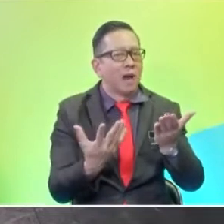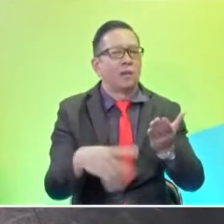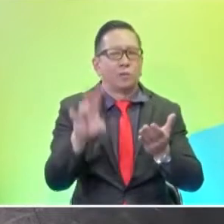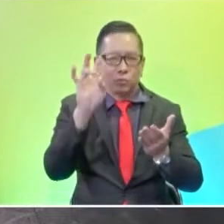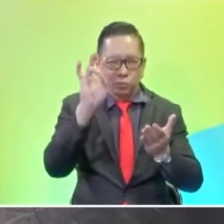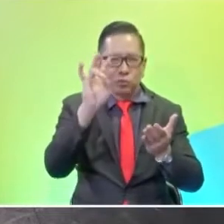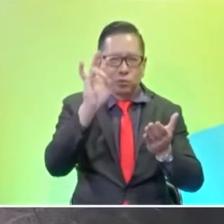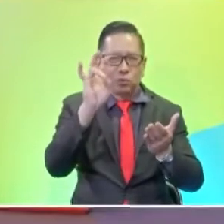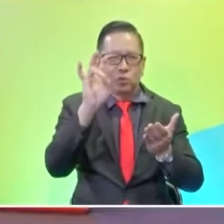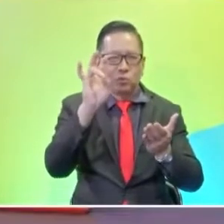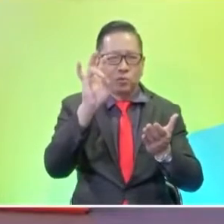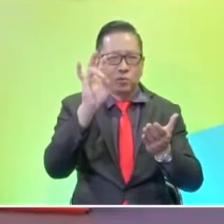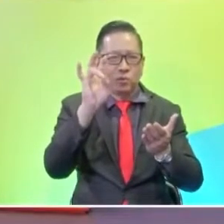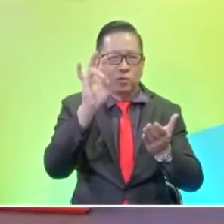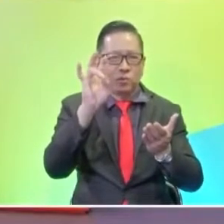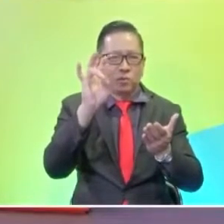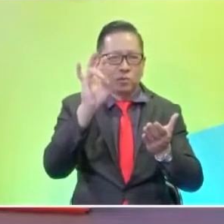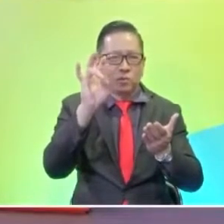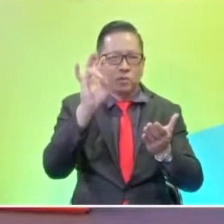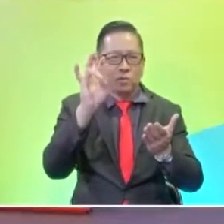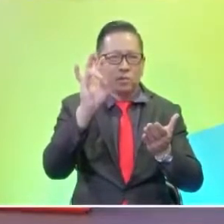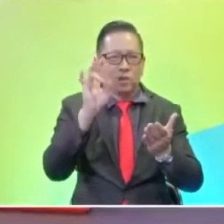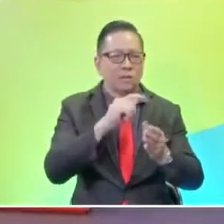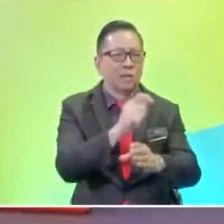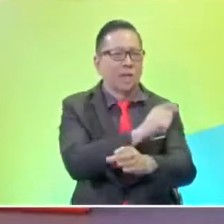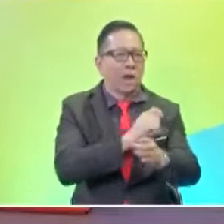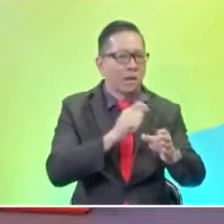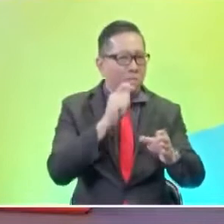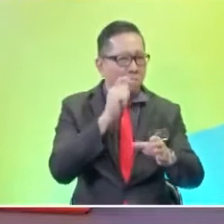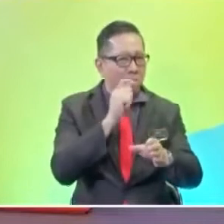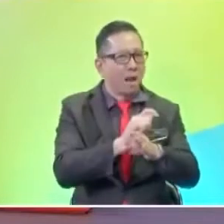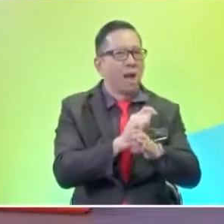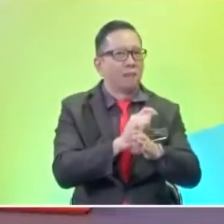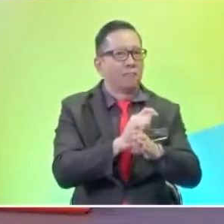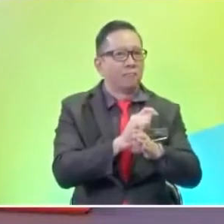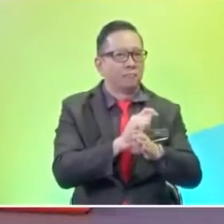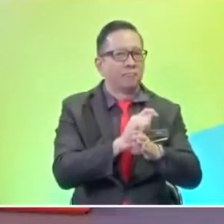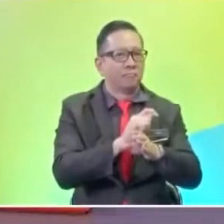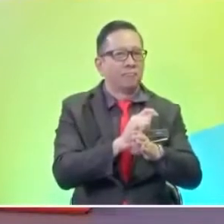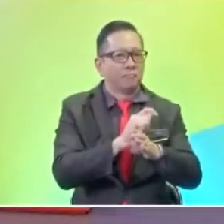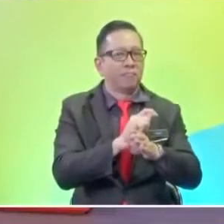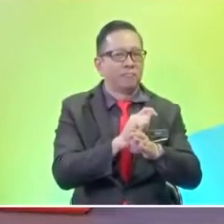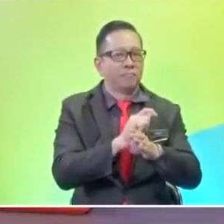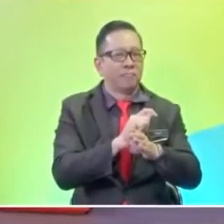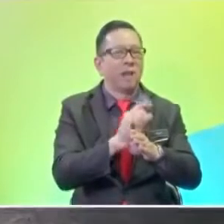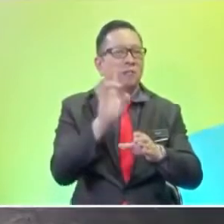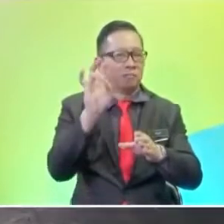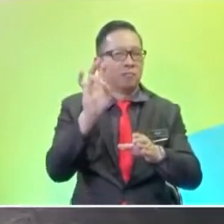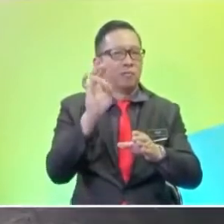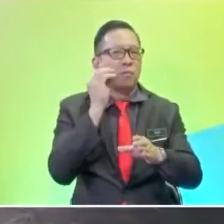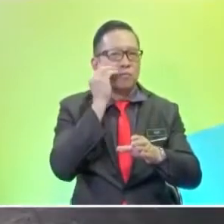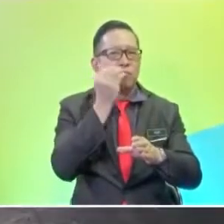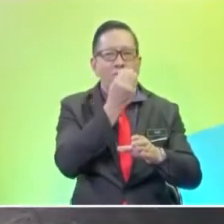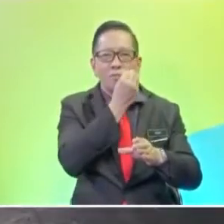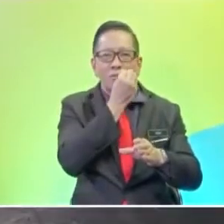tujuh bunga dekat taman siapa Taman Mini ah dekat Taman Mini ada tujuh bunga